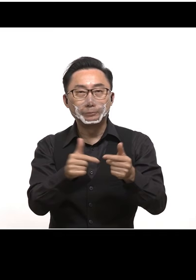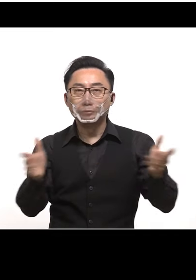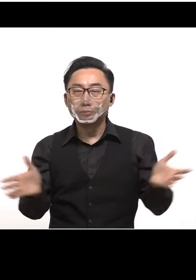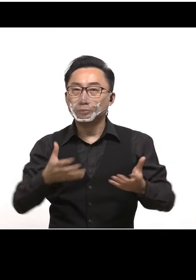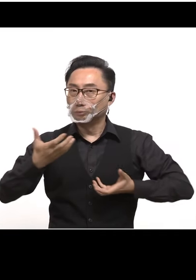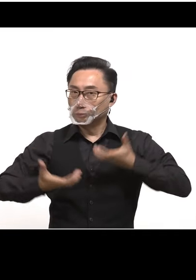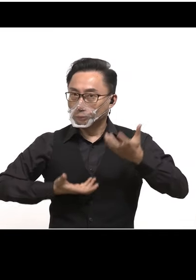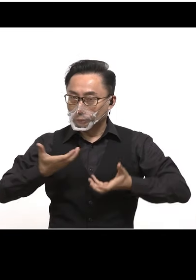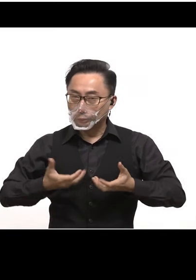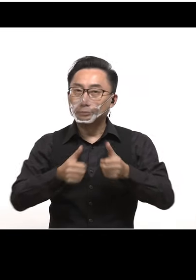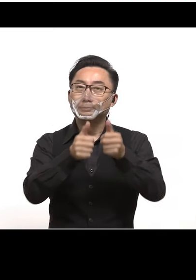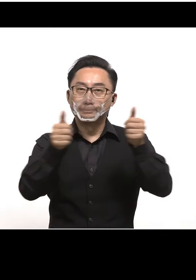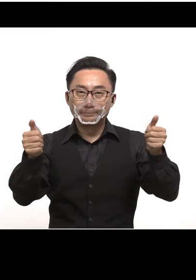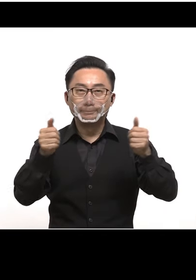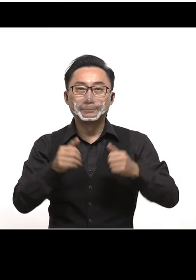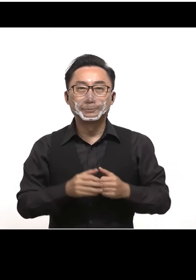心。多謝大家。